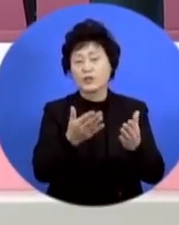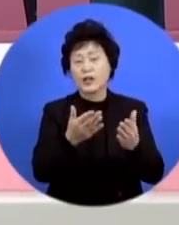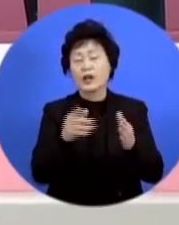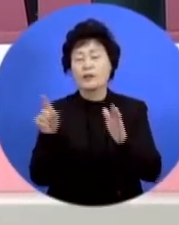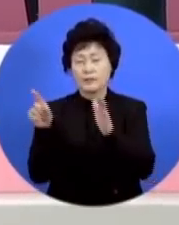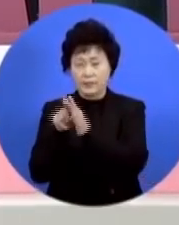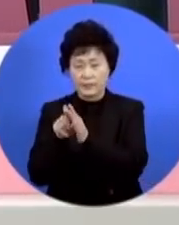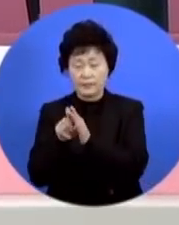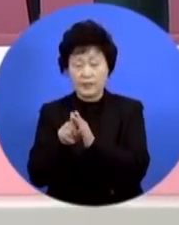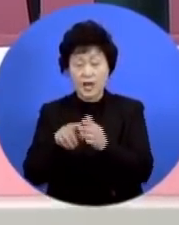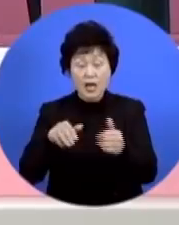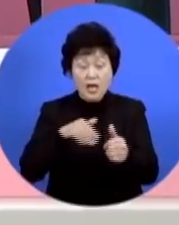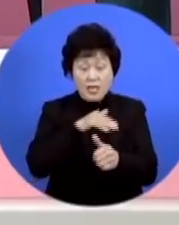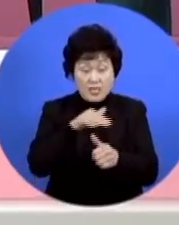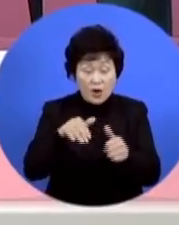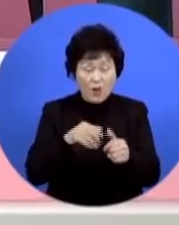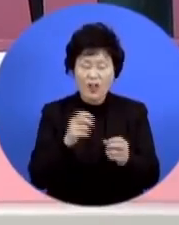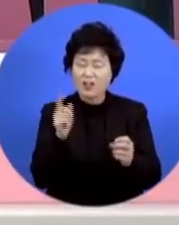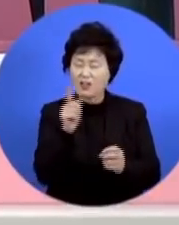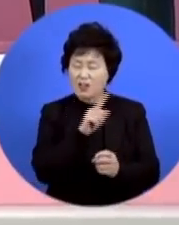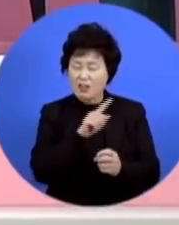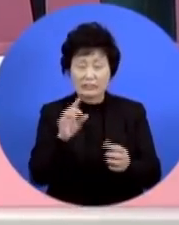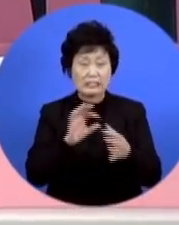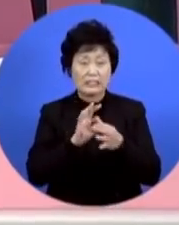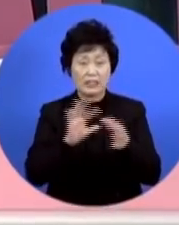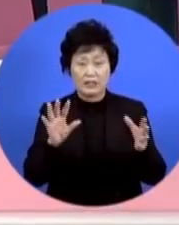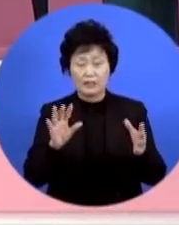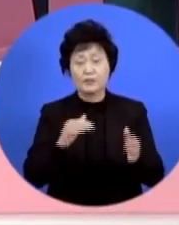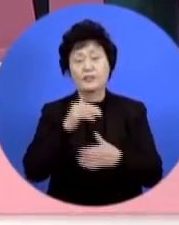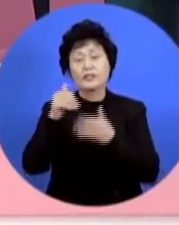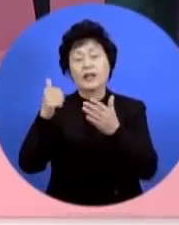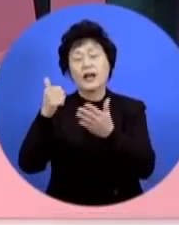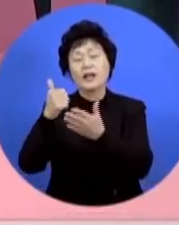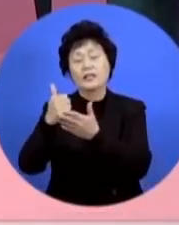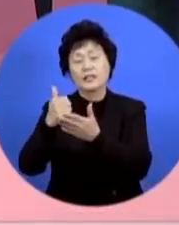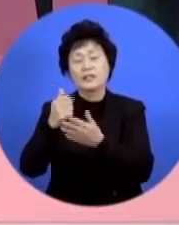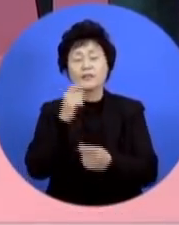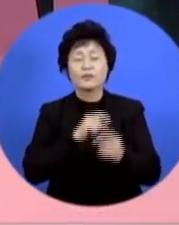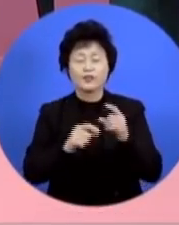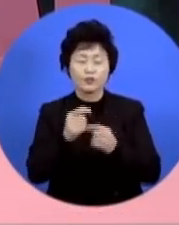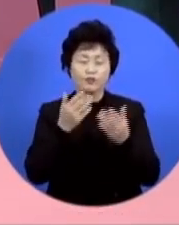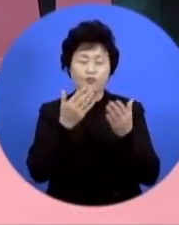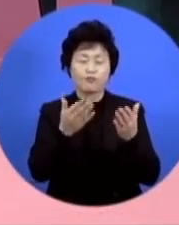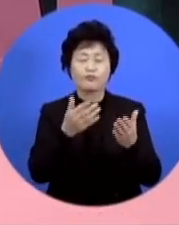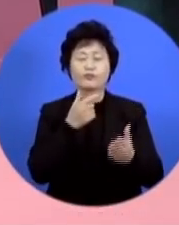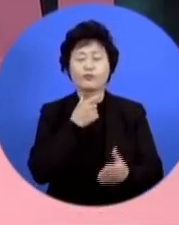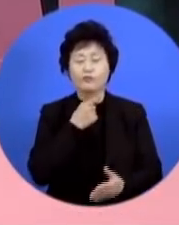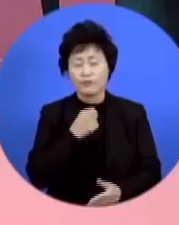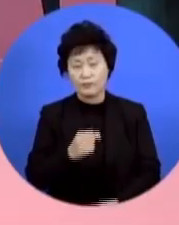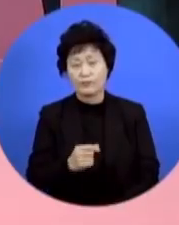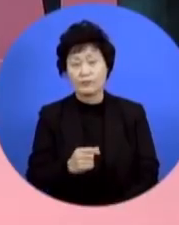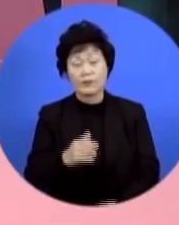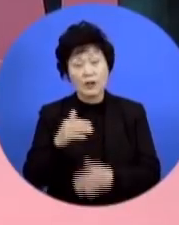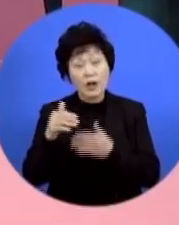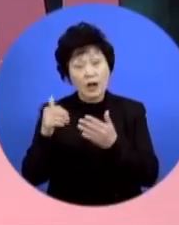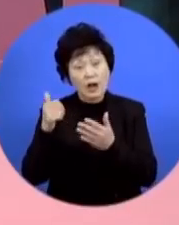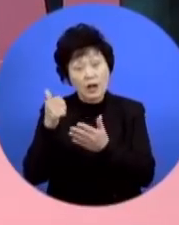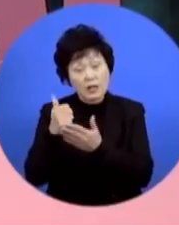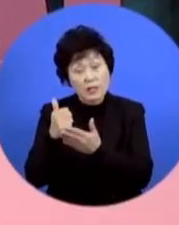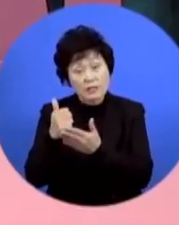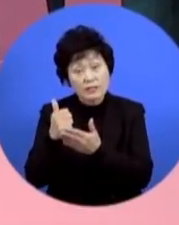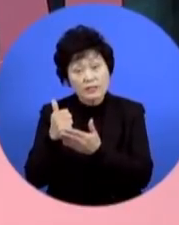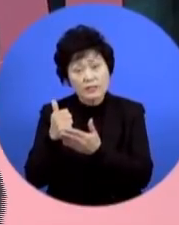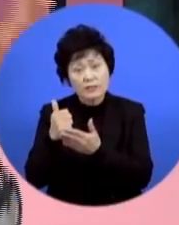걸리고 그래서 사역을 아무것도 못했을 때 하나님께서 제가 참 그거 하고 나서 성령 세례를 다시